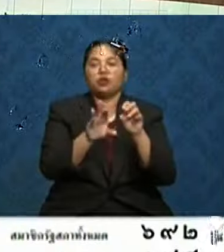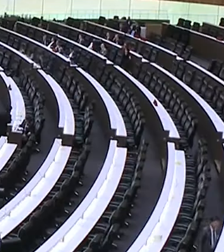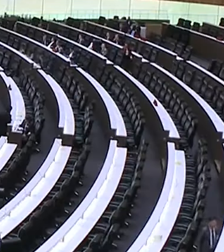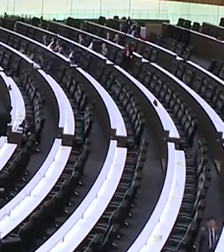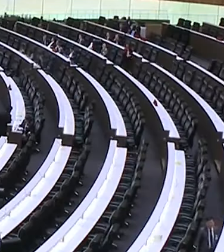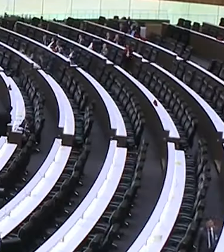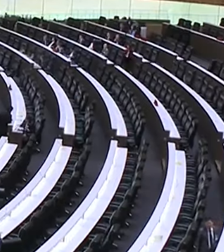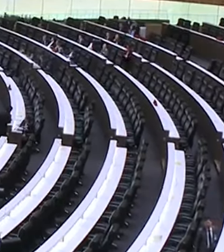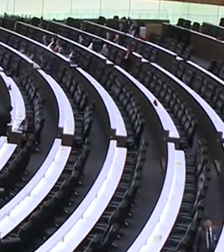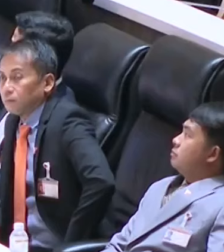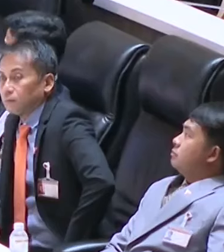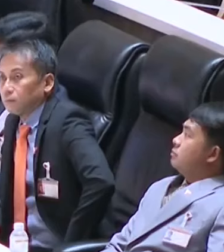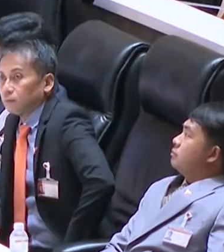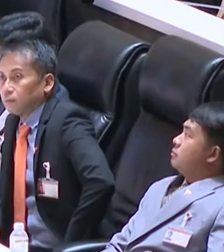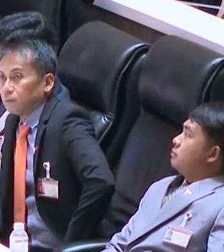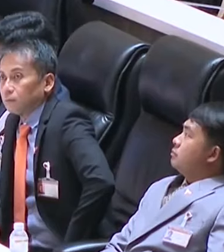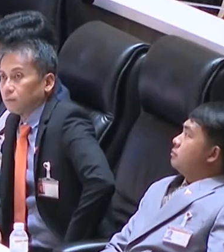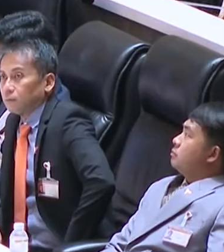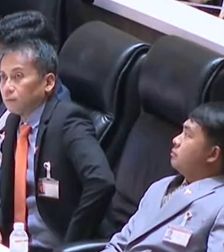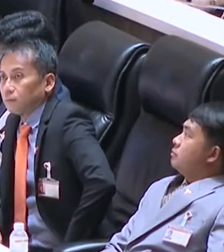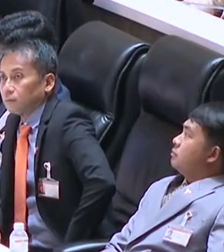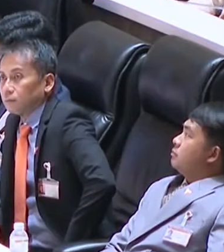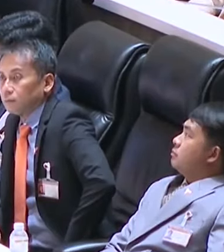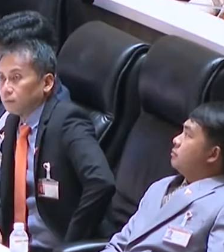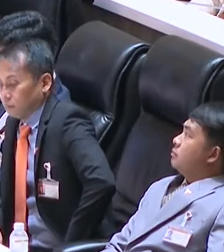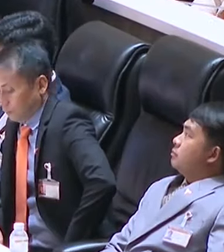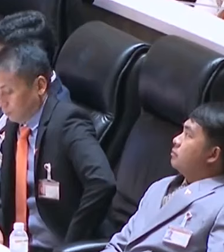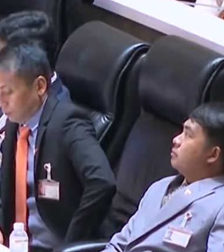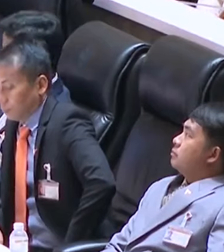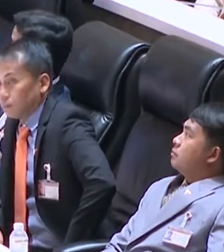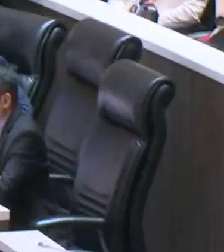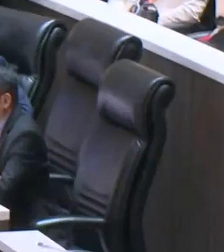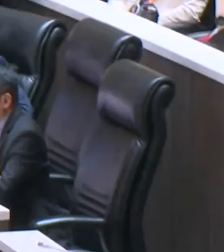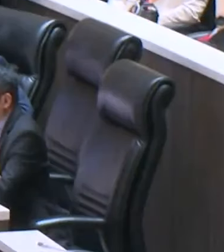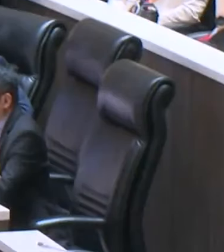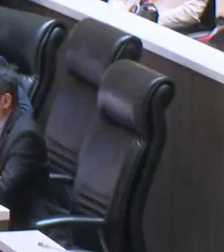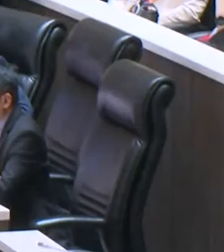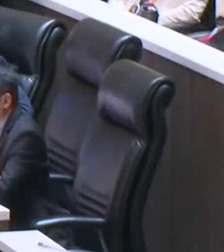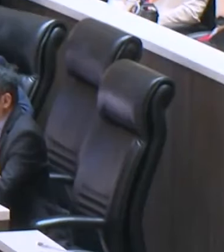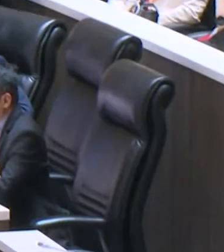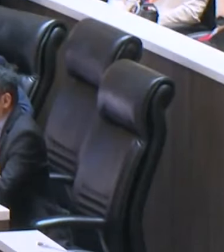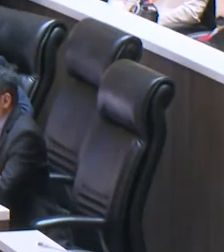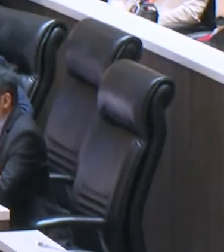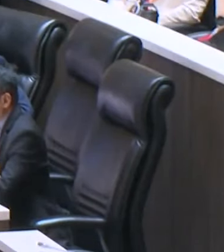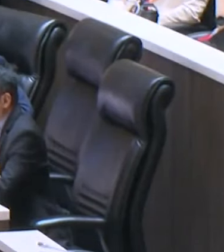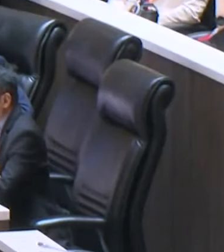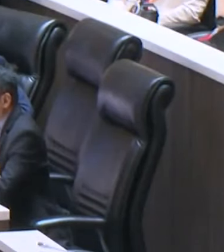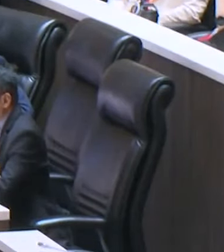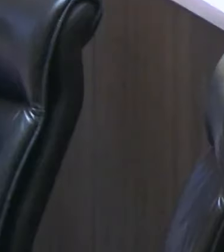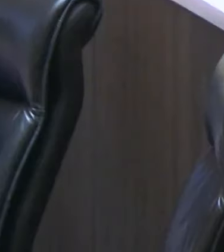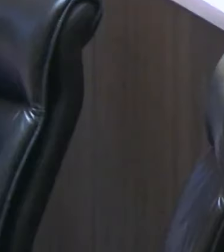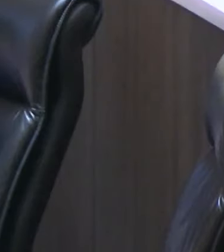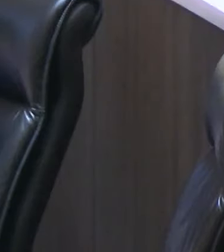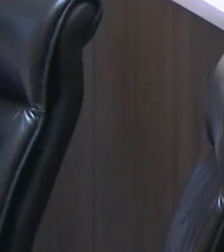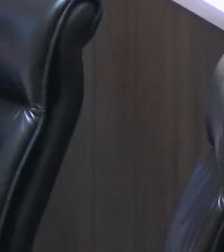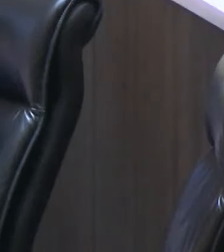นอกจากนี้ยังมีการทวงถามนโยบายที่รัฐบาลพรรคเพื่อไทยหาเสียงเอาไว้ตอนเลือกตั้งค่ะไม่ว่าจะเป็นค่าแรง600 บาทแผนพัฒนาแรงงานการก